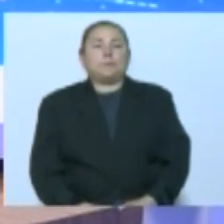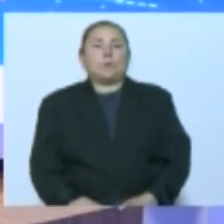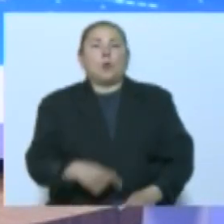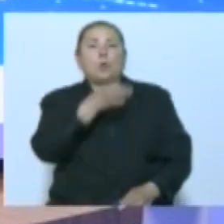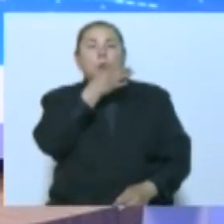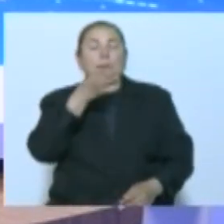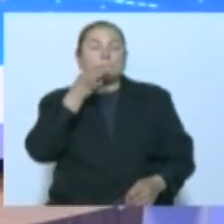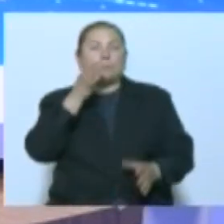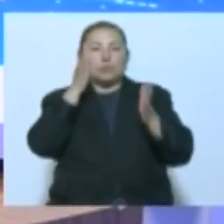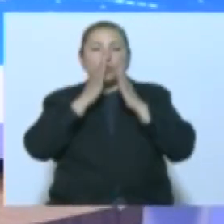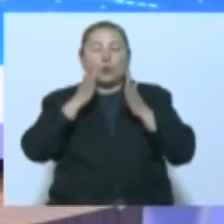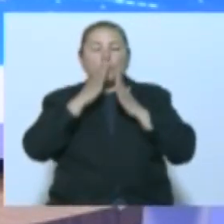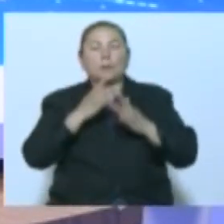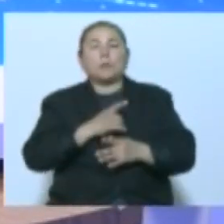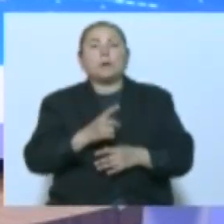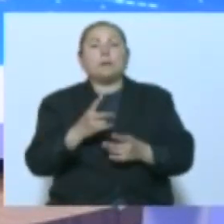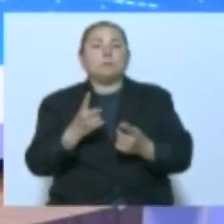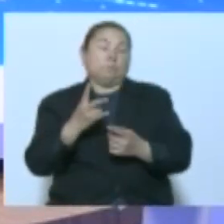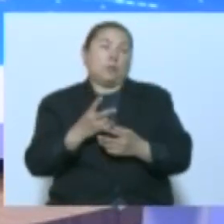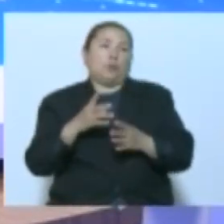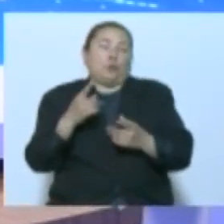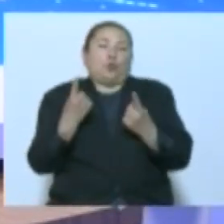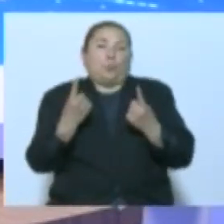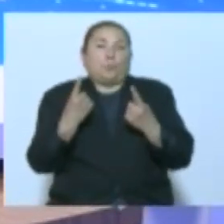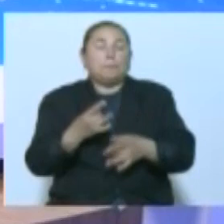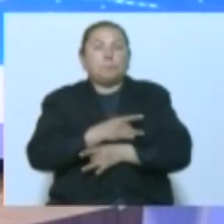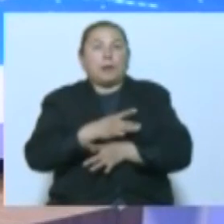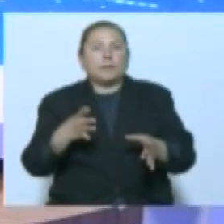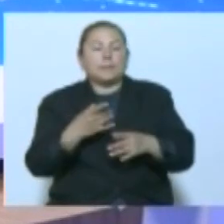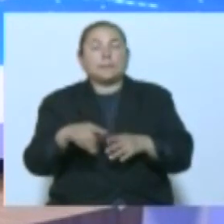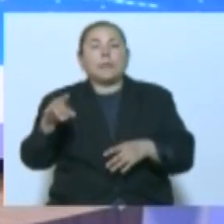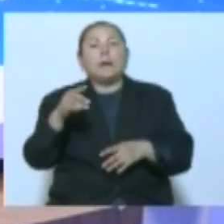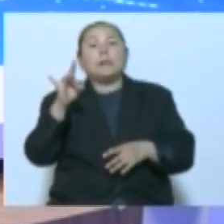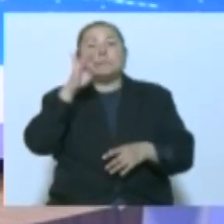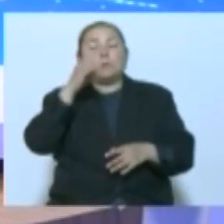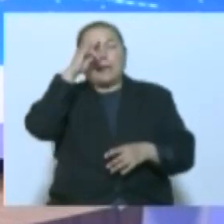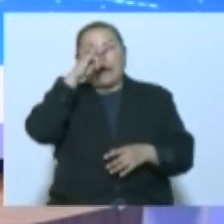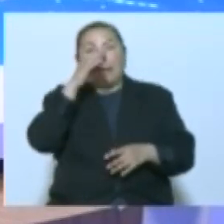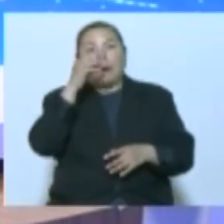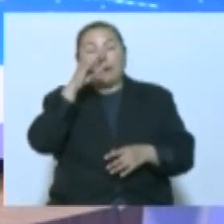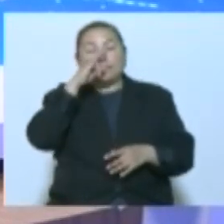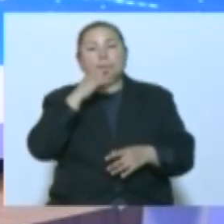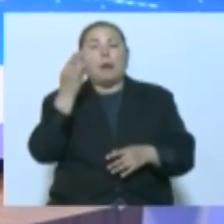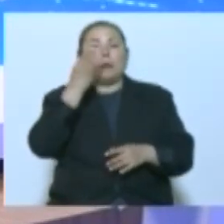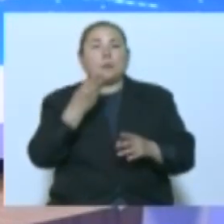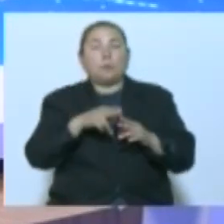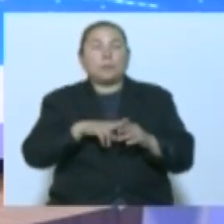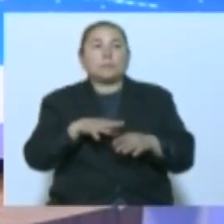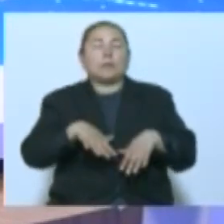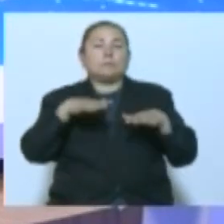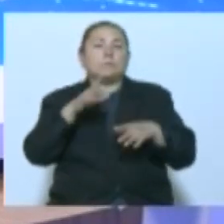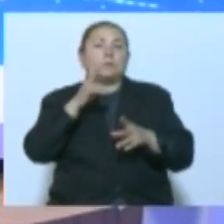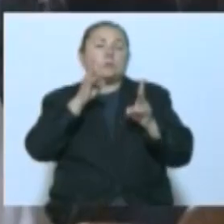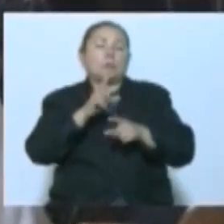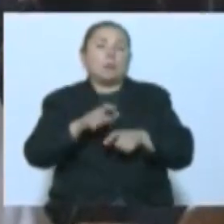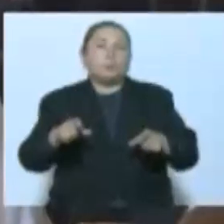Ораза айт мусулмандардың ұлық мерекесі. Айтылы күнге орай Түркия Республикасының Ақтау қаласындағы бас консулы тасқын судан зардап шеккен